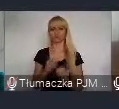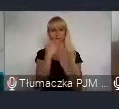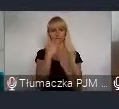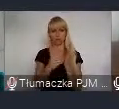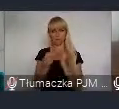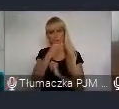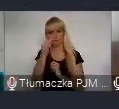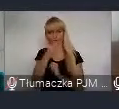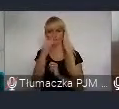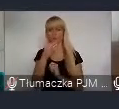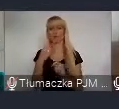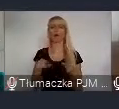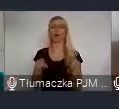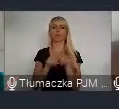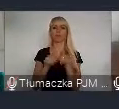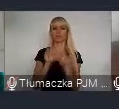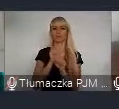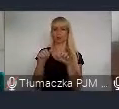są bardzo,